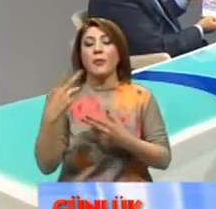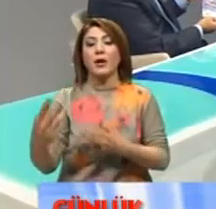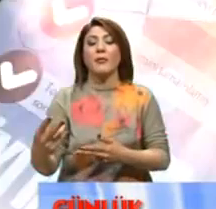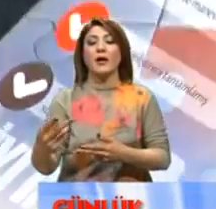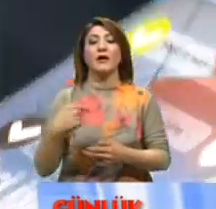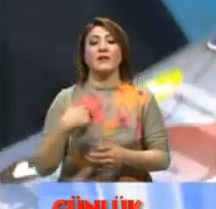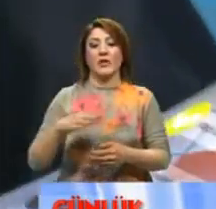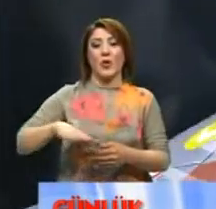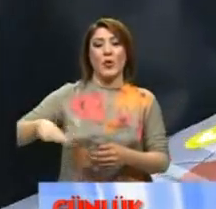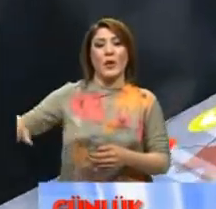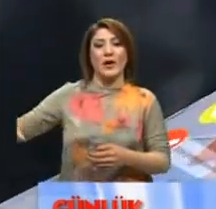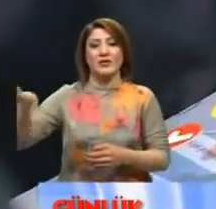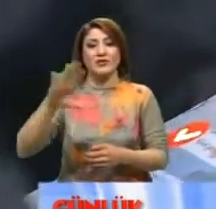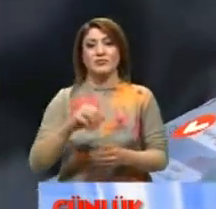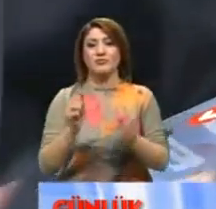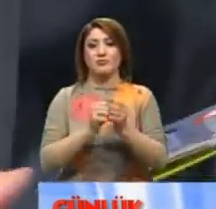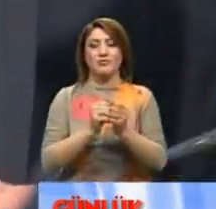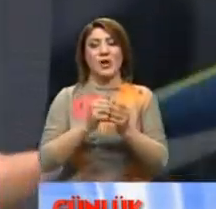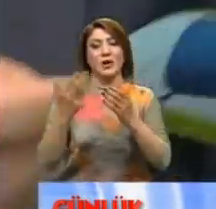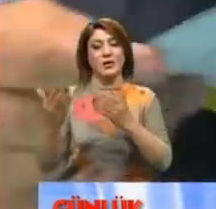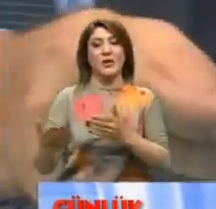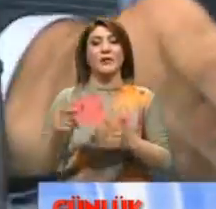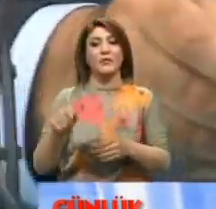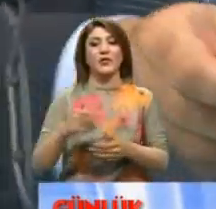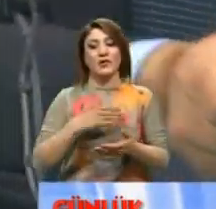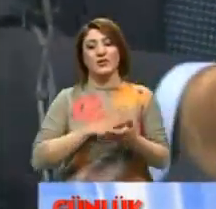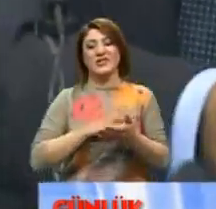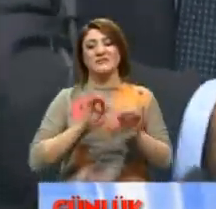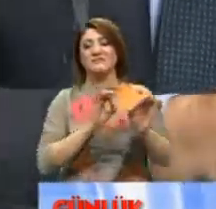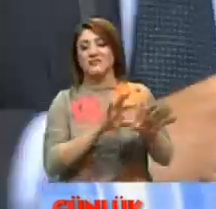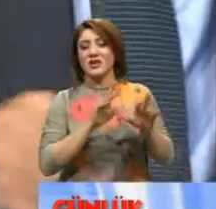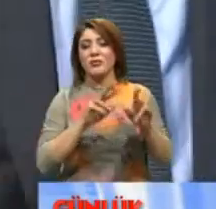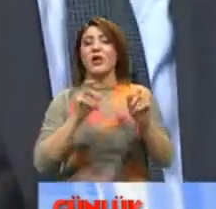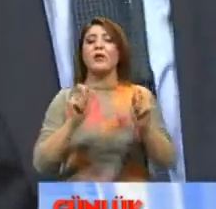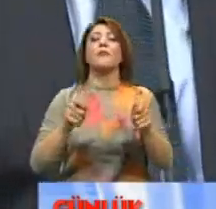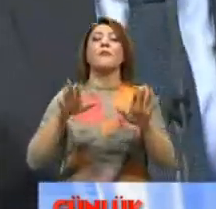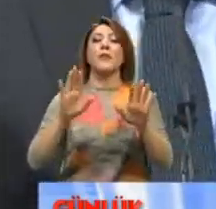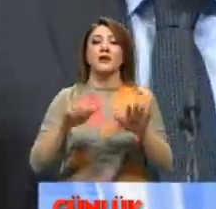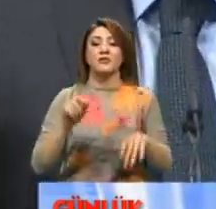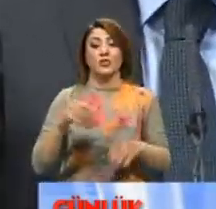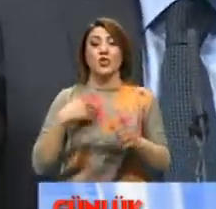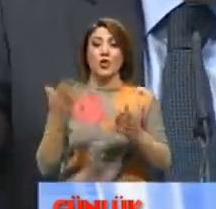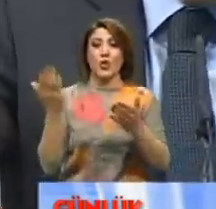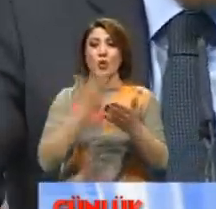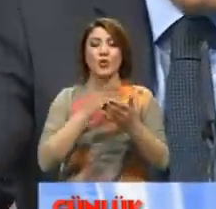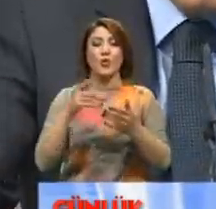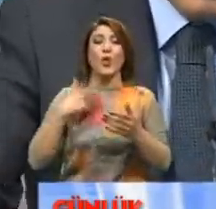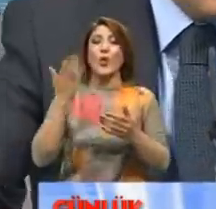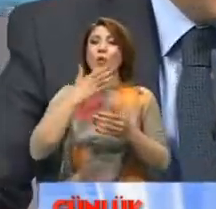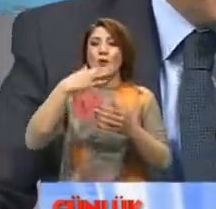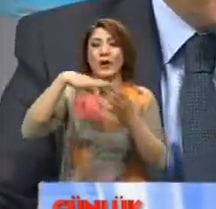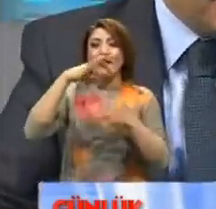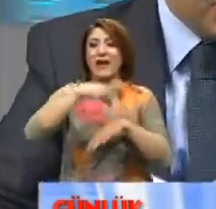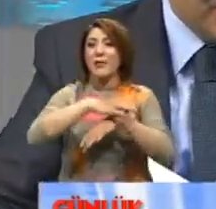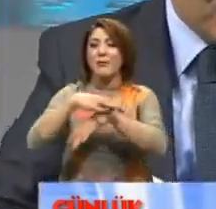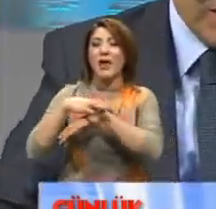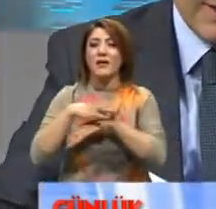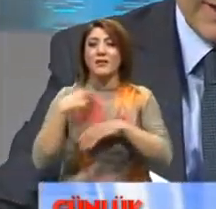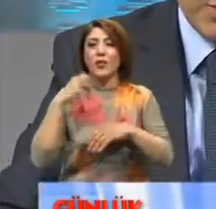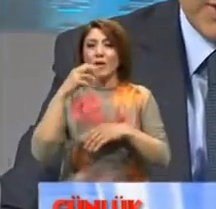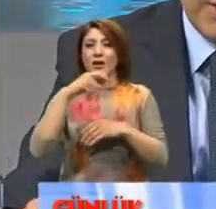eğitiminin neden önemli işte. Onlar için hazırlamışlar bak. Hmm. Yani onlar da ihmal etmemişler. Harika. Bunu bir okulumuz hazırlıyor. Yani rehber öğretmenlerimizin